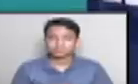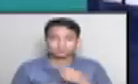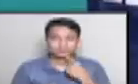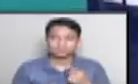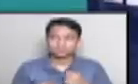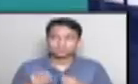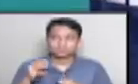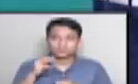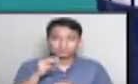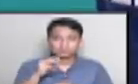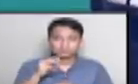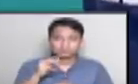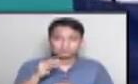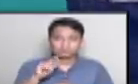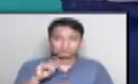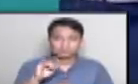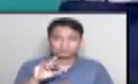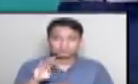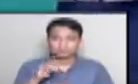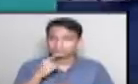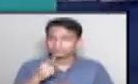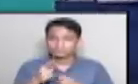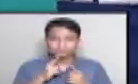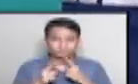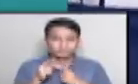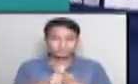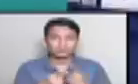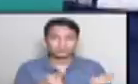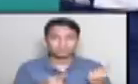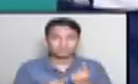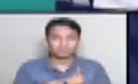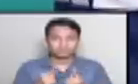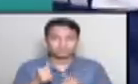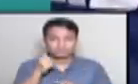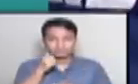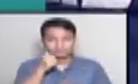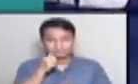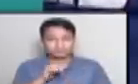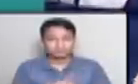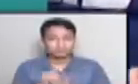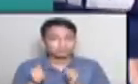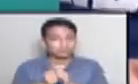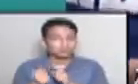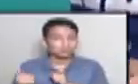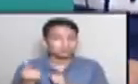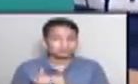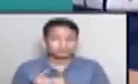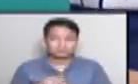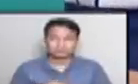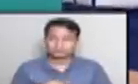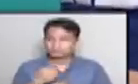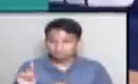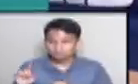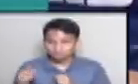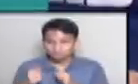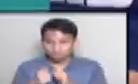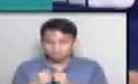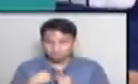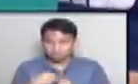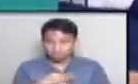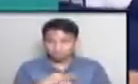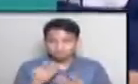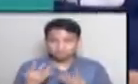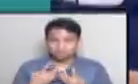Magtibay. Nakita nyo naman po, nakausap po namin yung isa sa mga asawa po ng kasama nyo. Si Kuya Hill. Okay, sabi so...